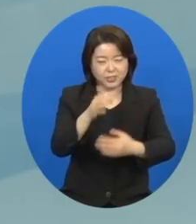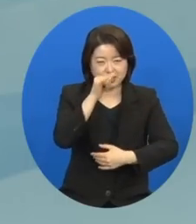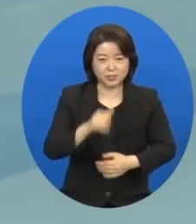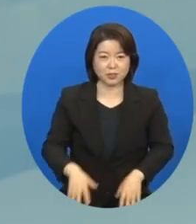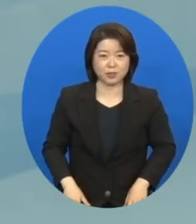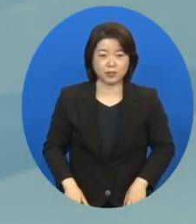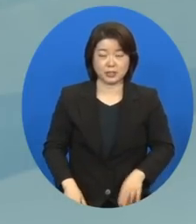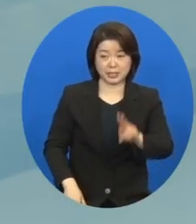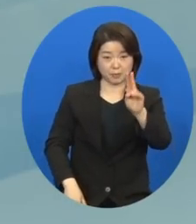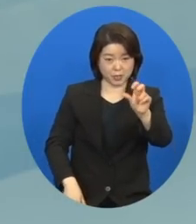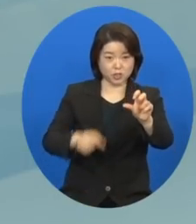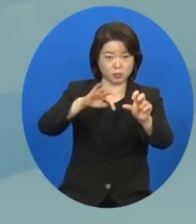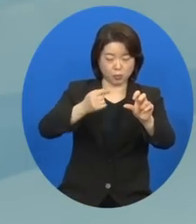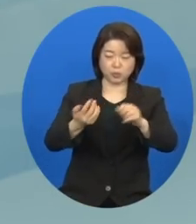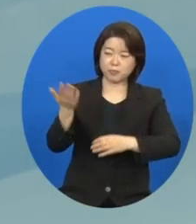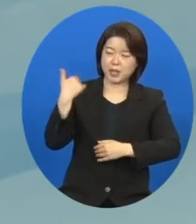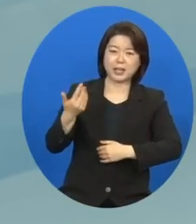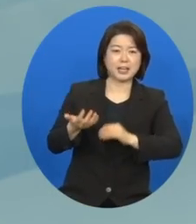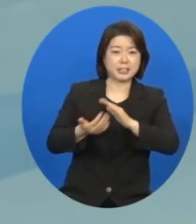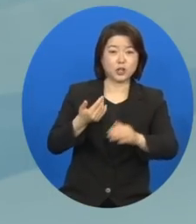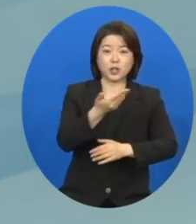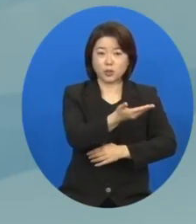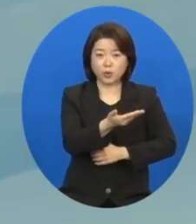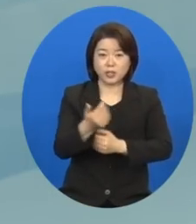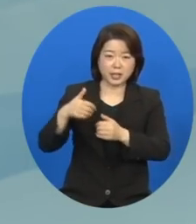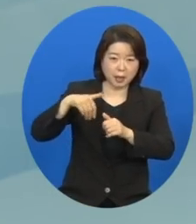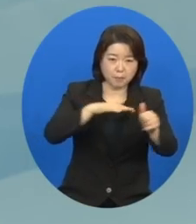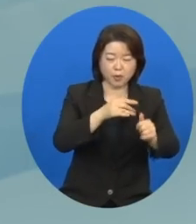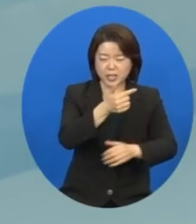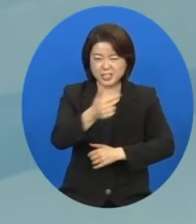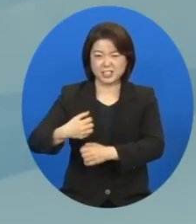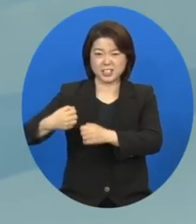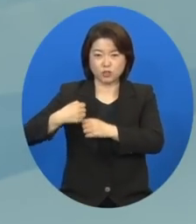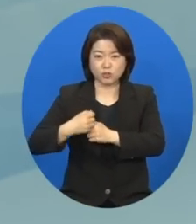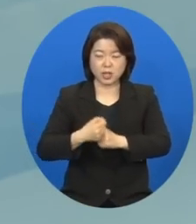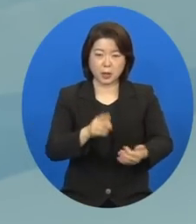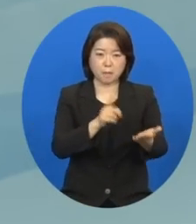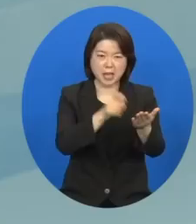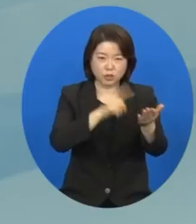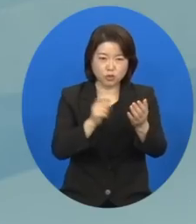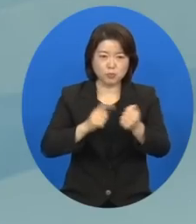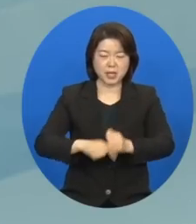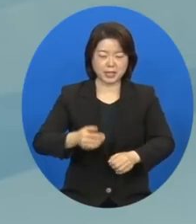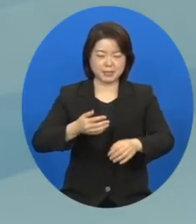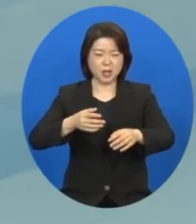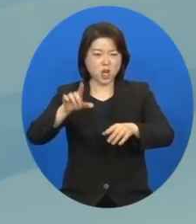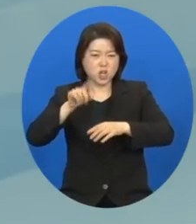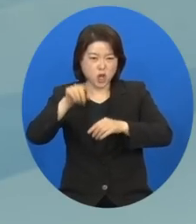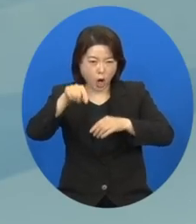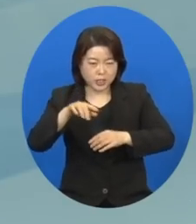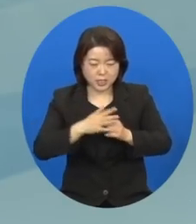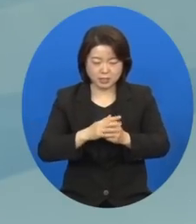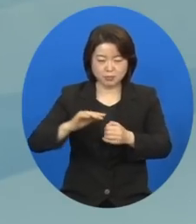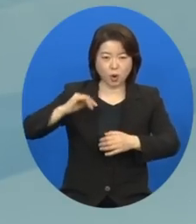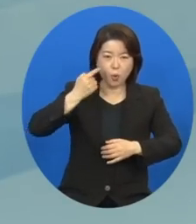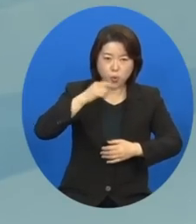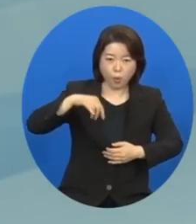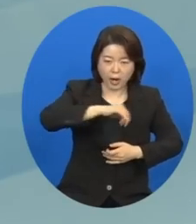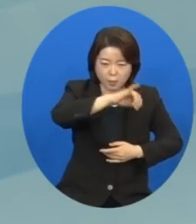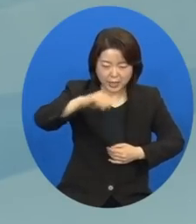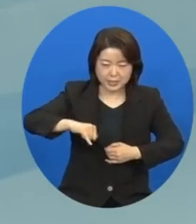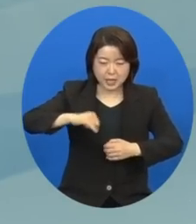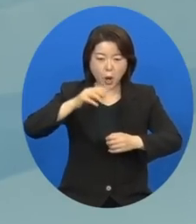25절입니다 내가 전에 너희에게 보낸 큰 군대 곧 메뚜기와 느치와 황충과 팥중이가 먹은 횟수대로